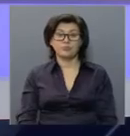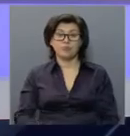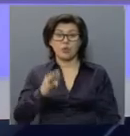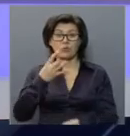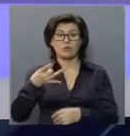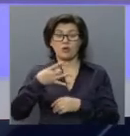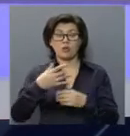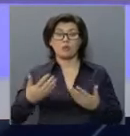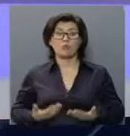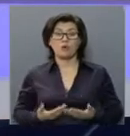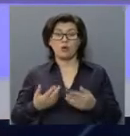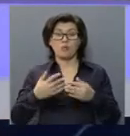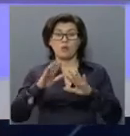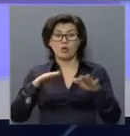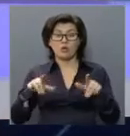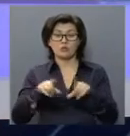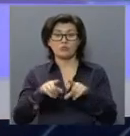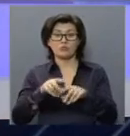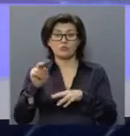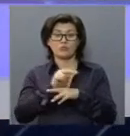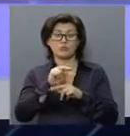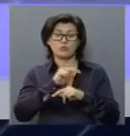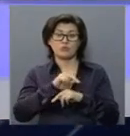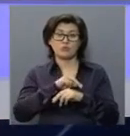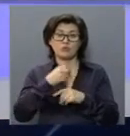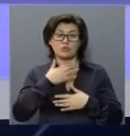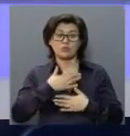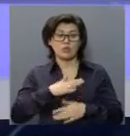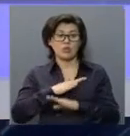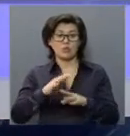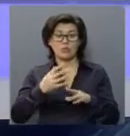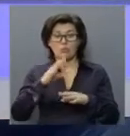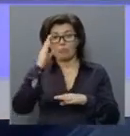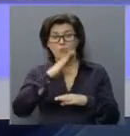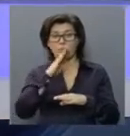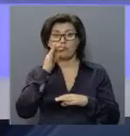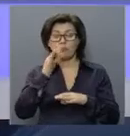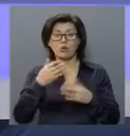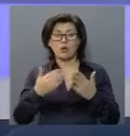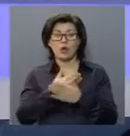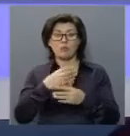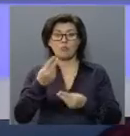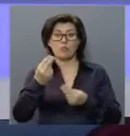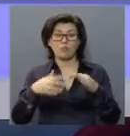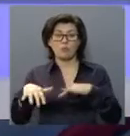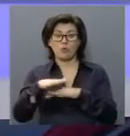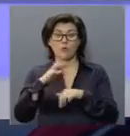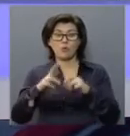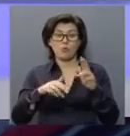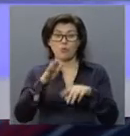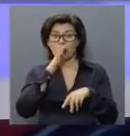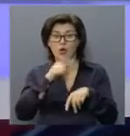Әуезов ауданының тұрғындары балалар алаңқайының жөндеу жұмыстарына риза емес. Ата-аналардың айтуынша жаңартылған ойын алаңын салу